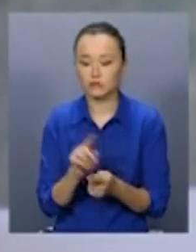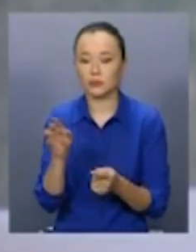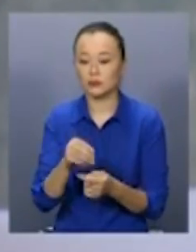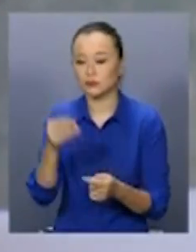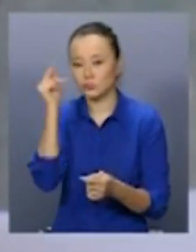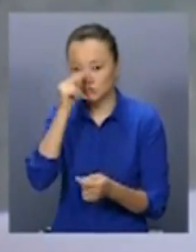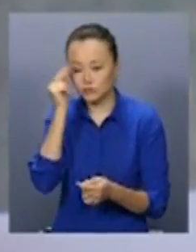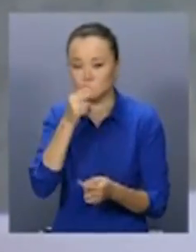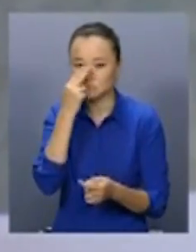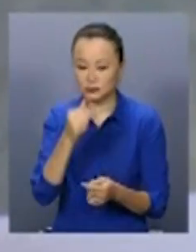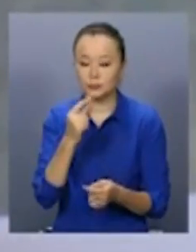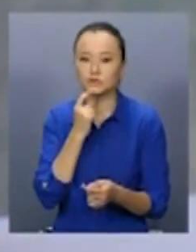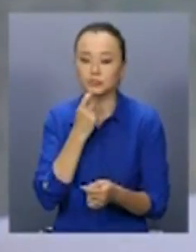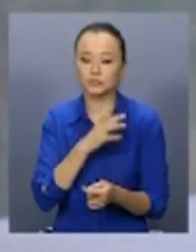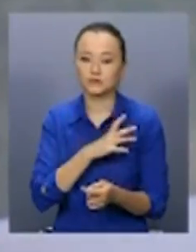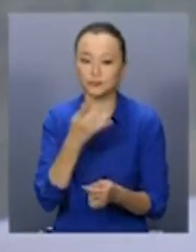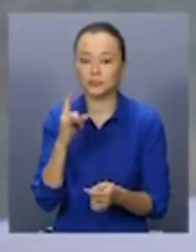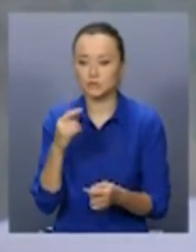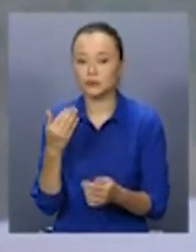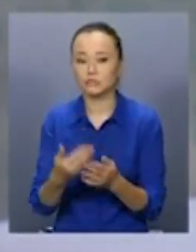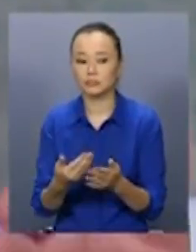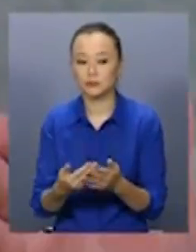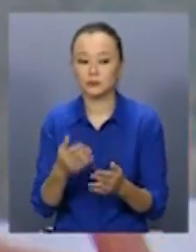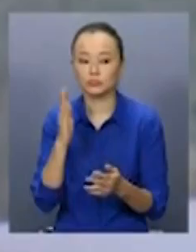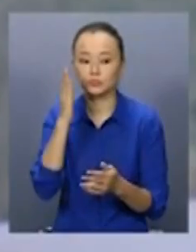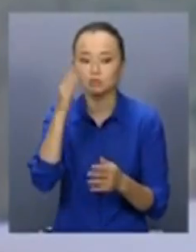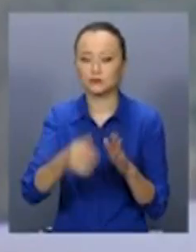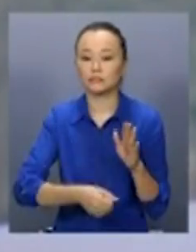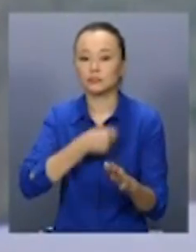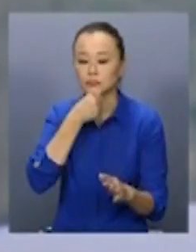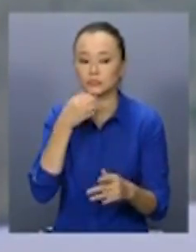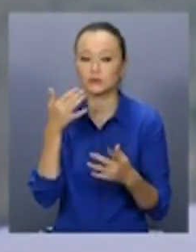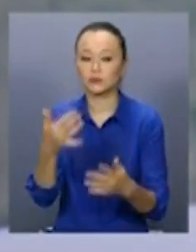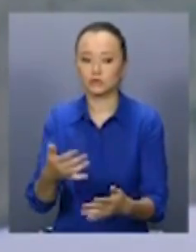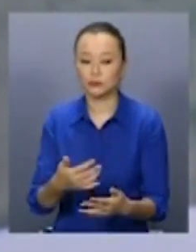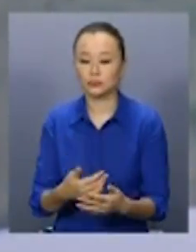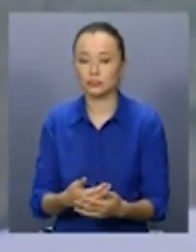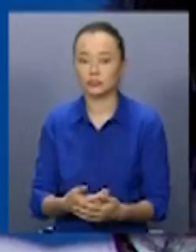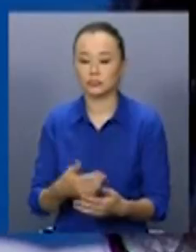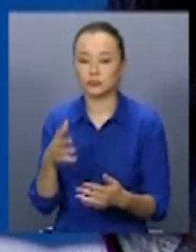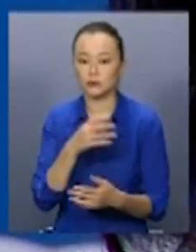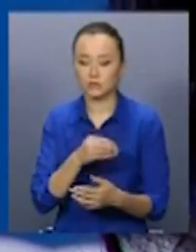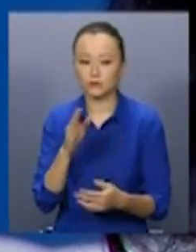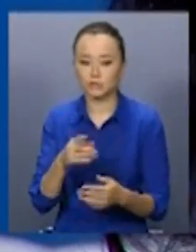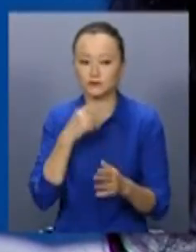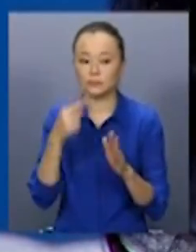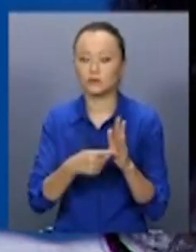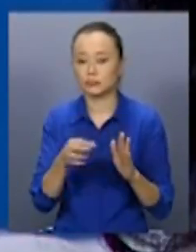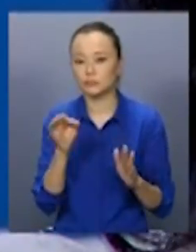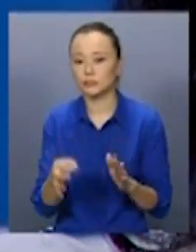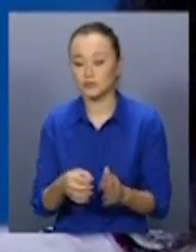үйренуі қиын болады. Осы балаға қаншалықты мысалы кейін өскен кезде ол қаншалықты не қалдырады өзінің бойында? Сұрағыңыз орынды.